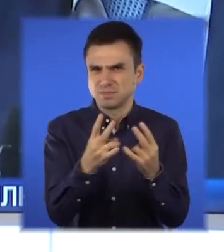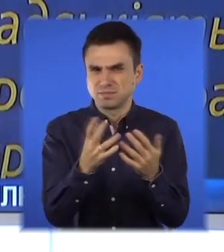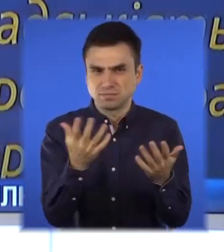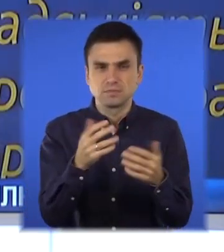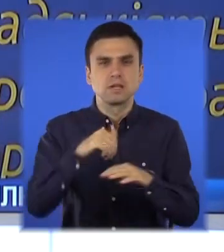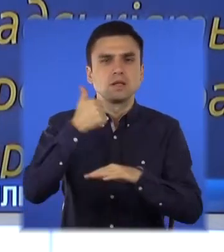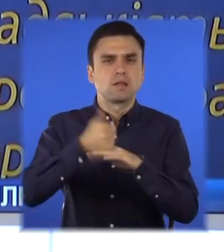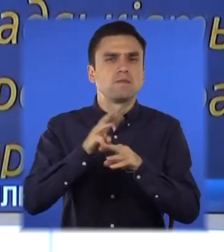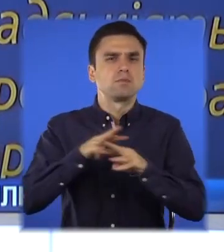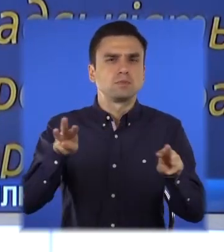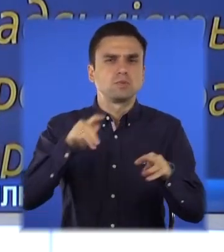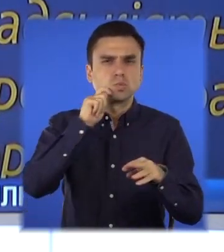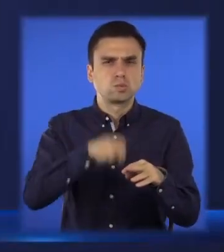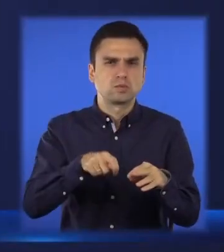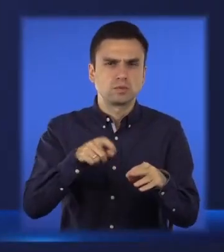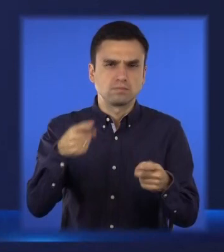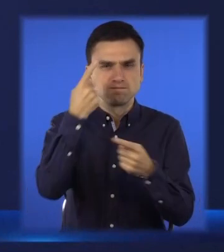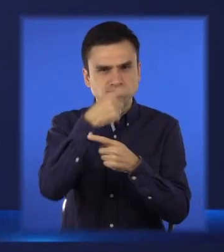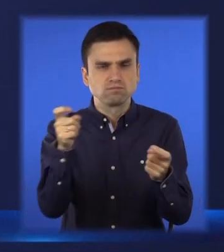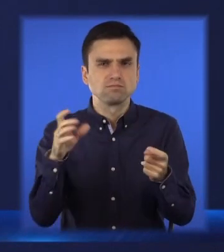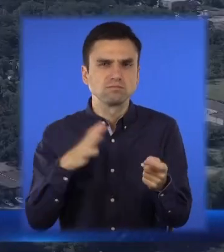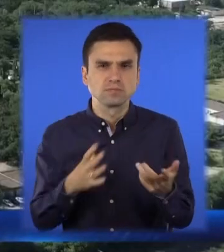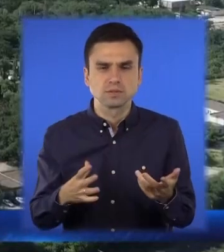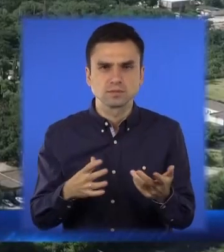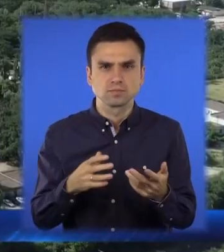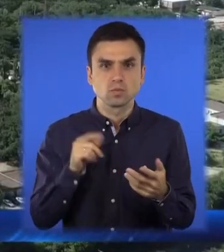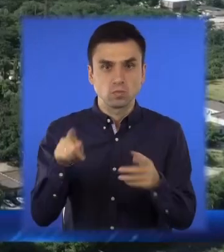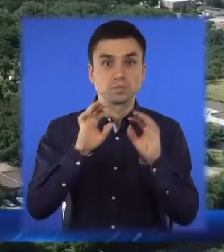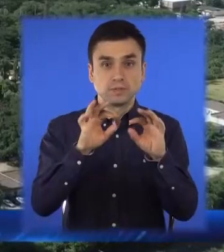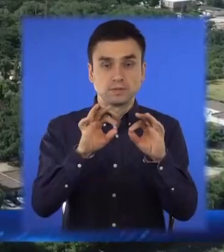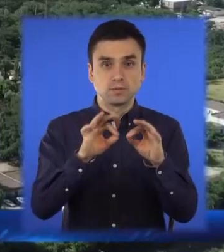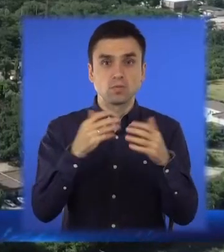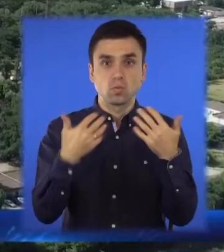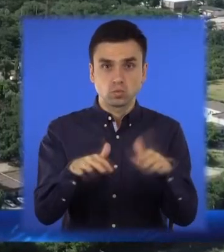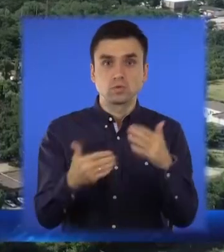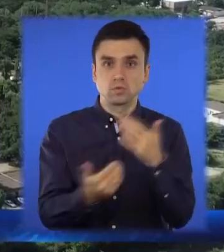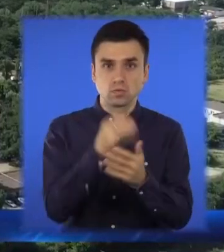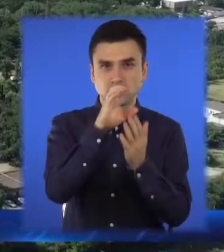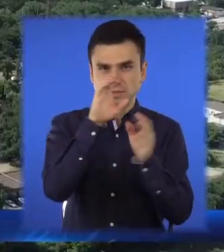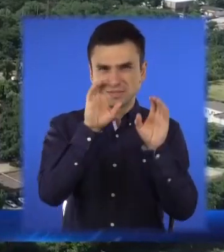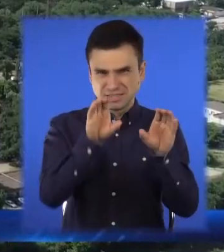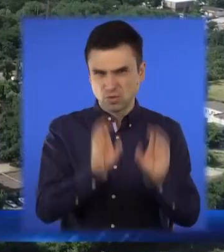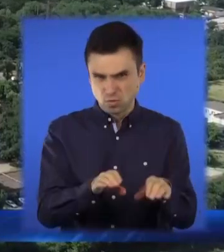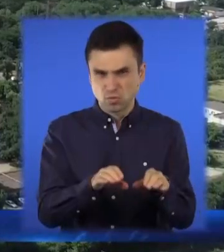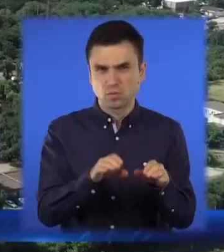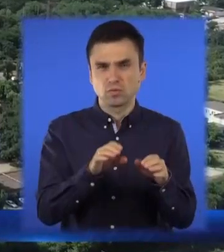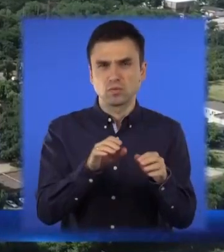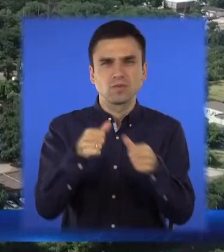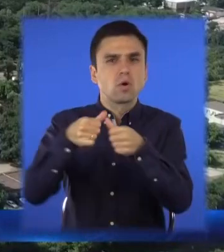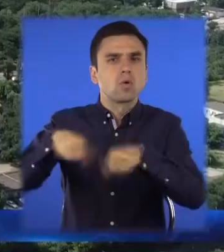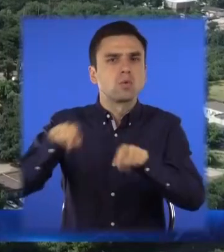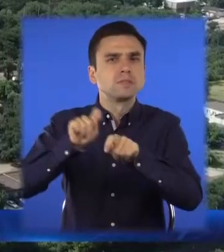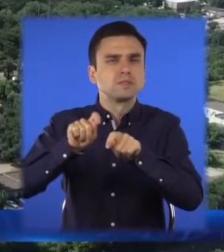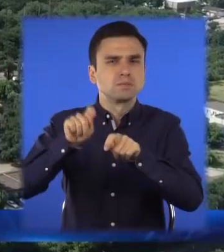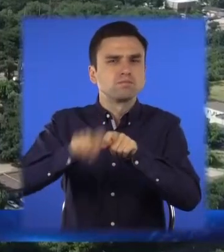міністр екології та природних ресурсів Остап Семерак. Голова відомства наголосив, що відповідний законопроект вже пройшов обговорення